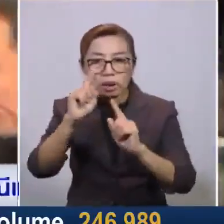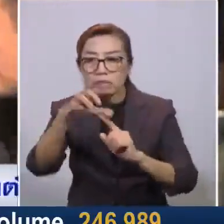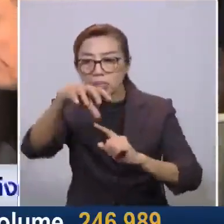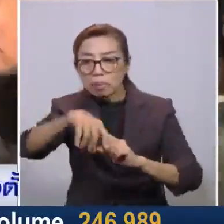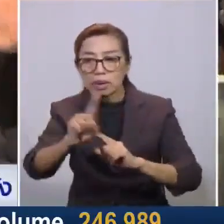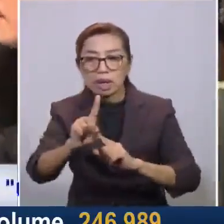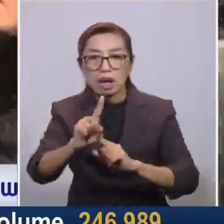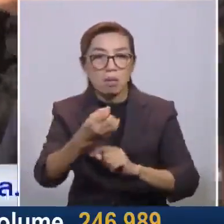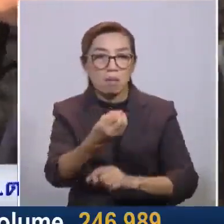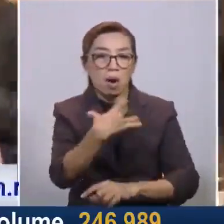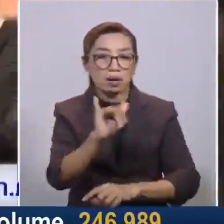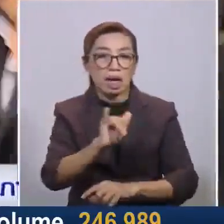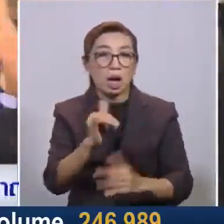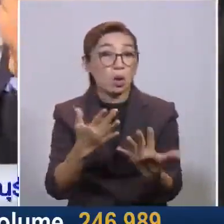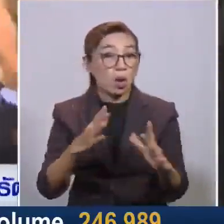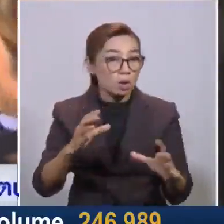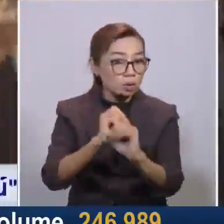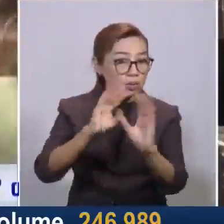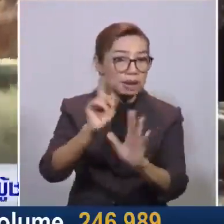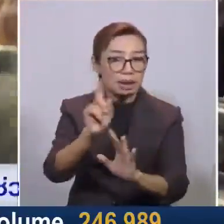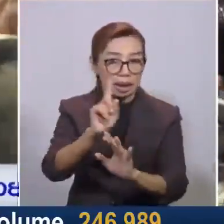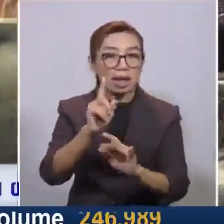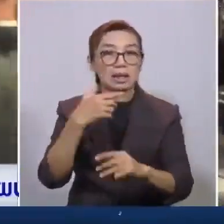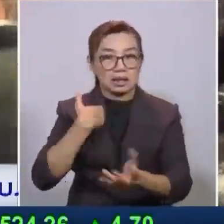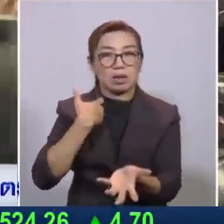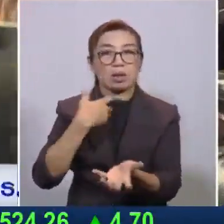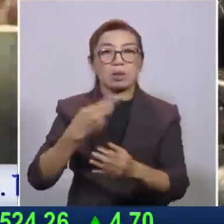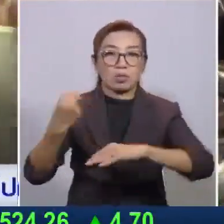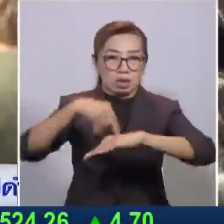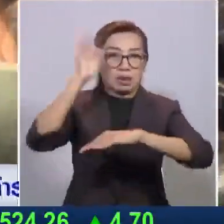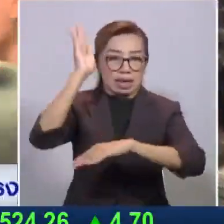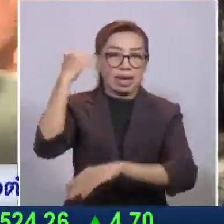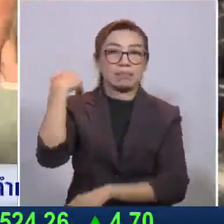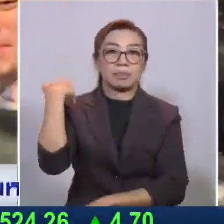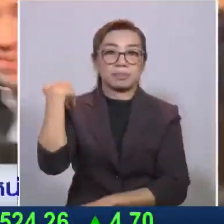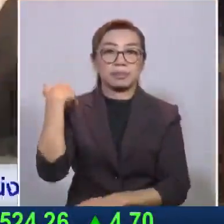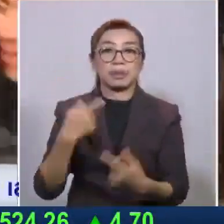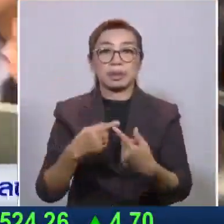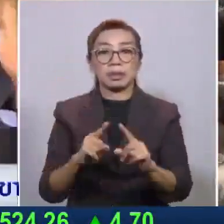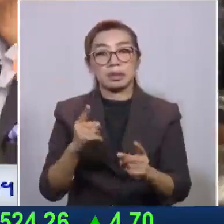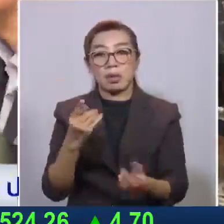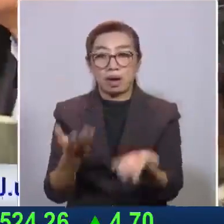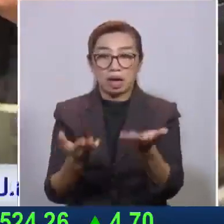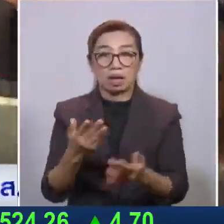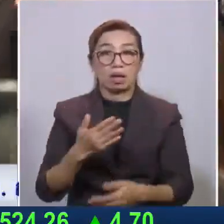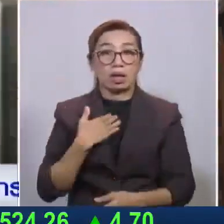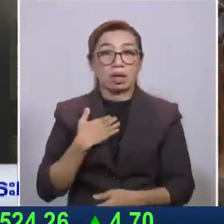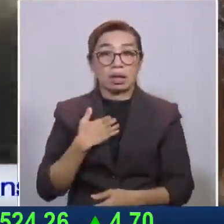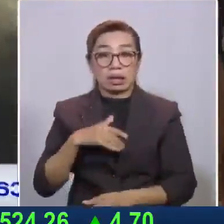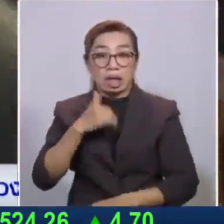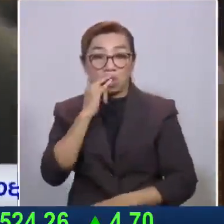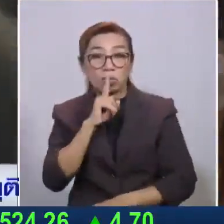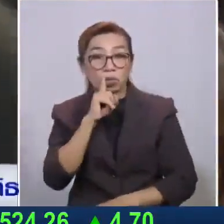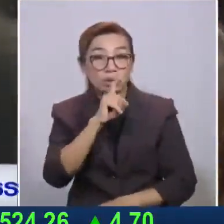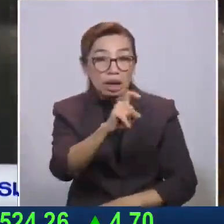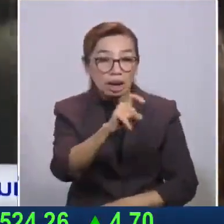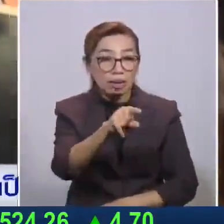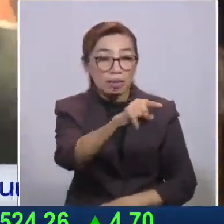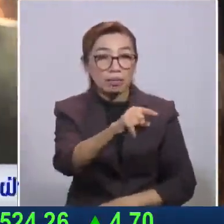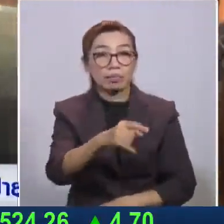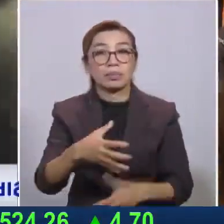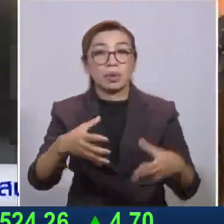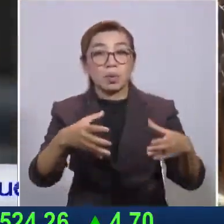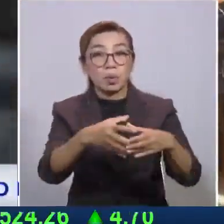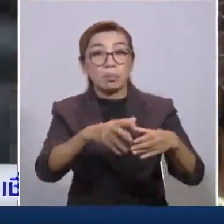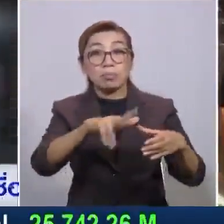ากมีความชัดเจนหรือว่ามีความคืบหน้าในการพูดคุยก็จะแถลงข่าวออกมานะคะอย่างไรก็ตามค่ะเมื่อสอบถามไปยังนายภูมิทำและนาย